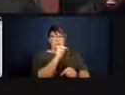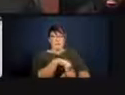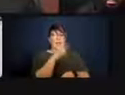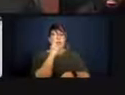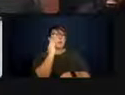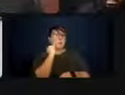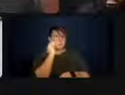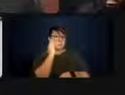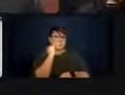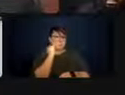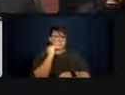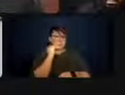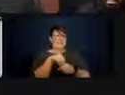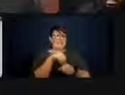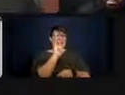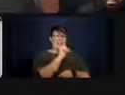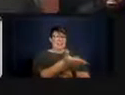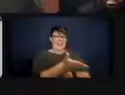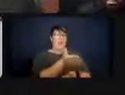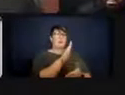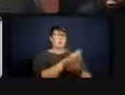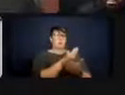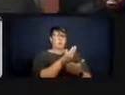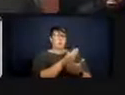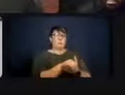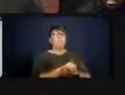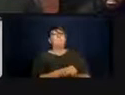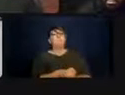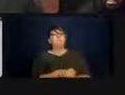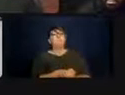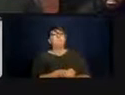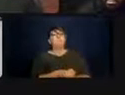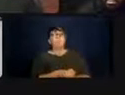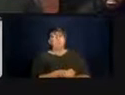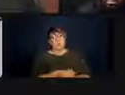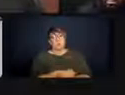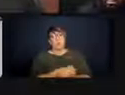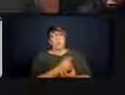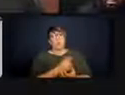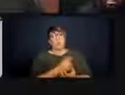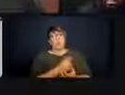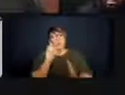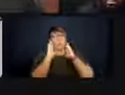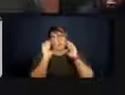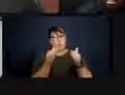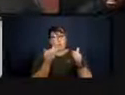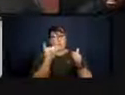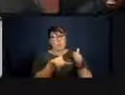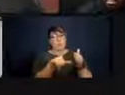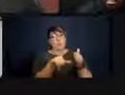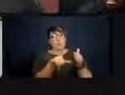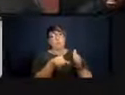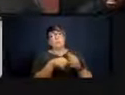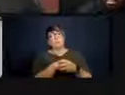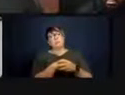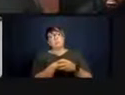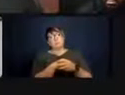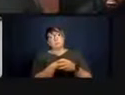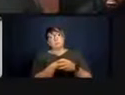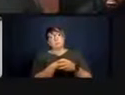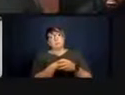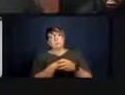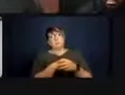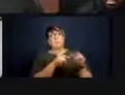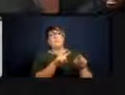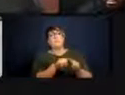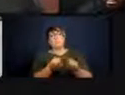ننظر إلى الخبرات المختلفة في هذه المدارس، ونحن سننظر إلى هذه الأشياء، وبعد